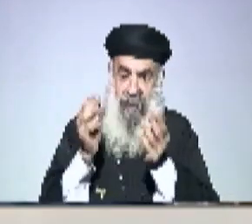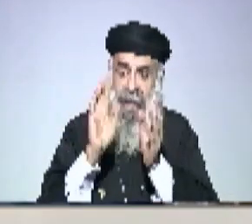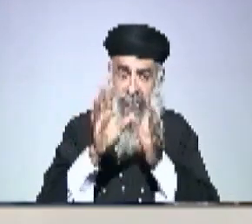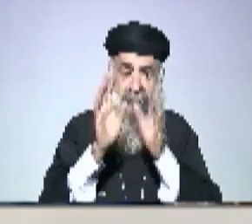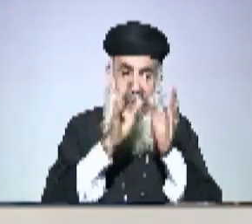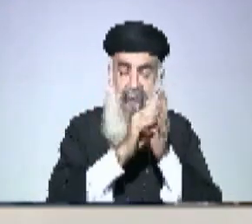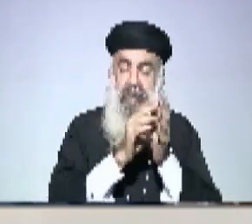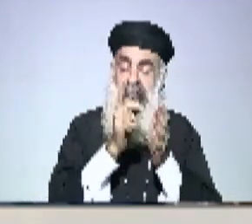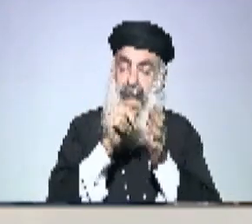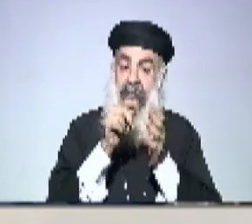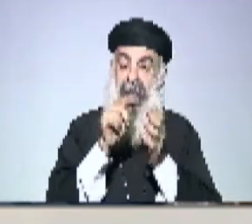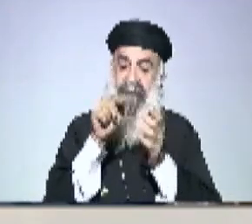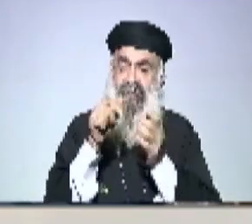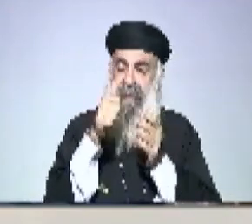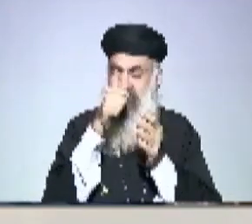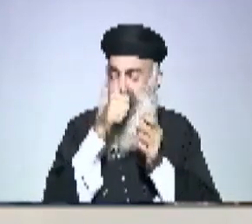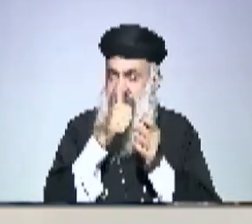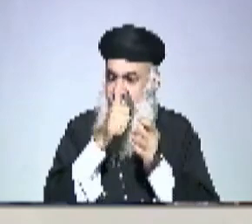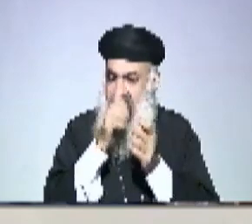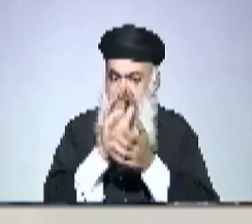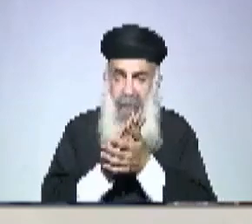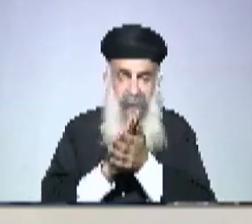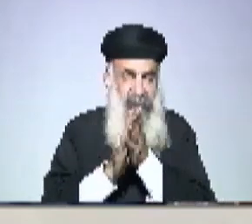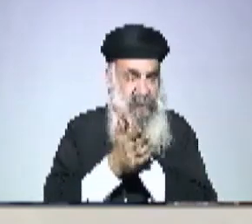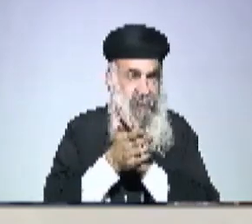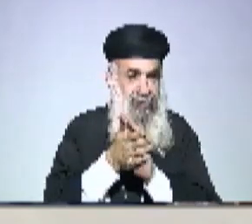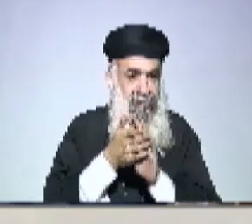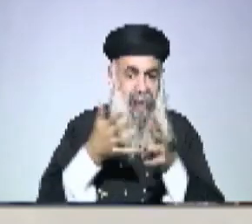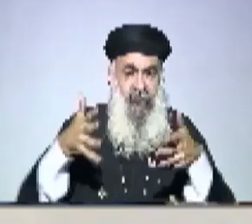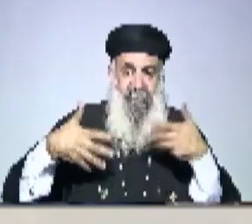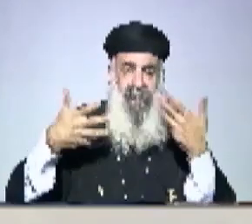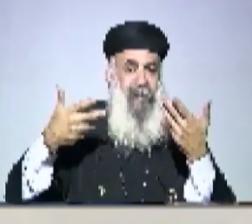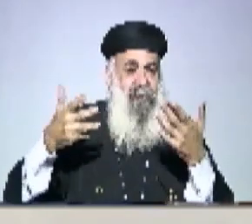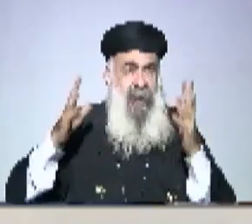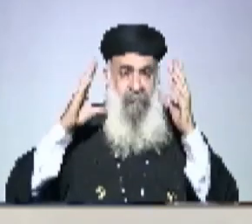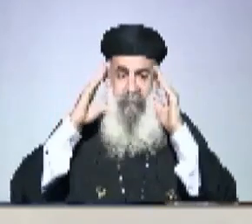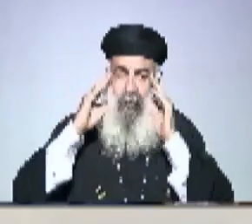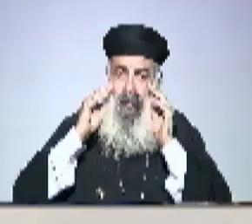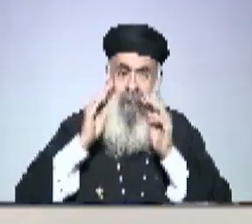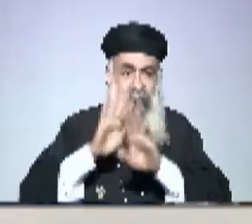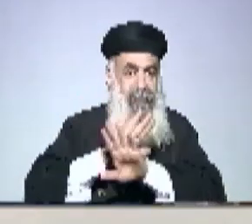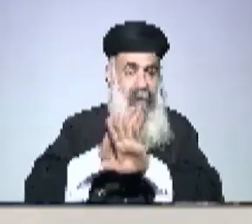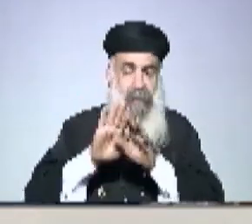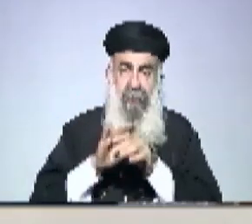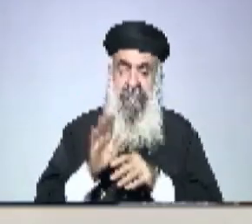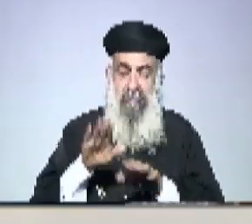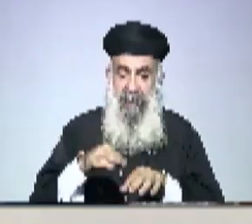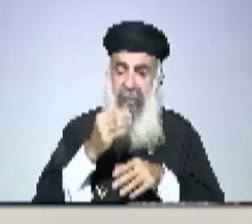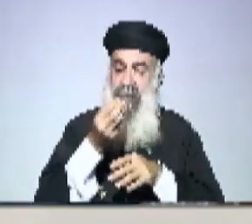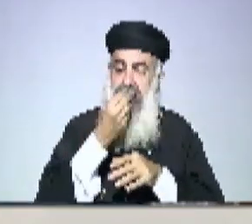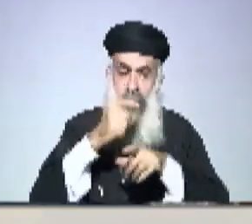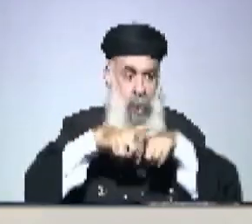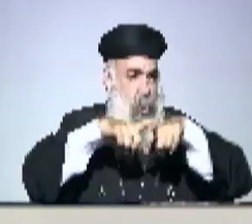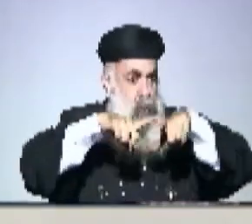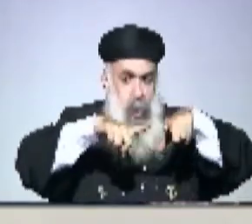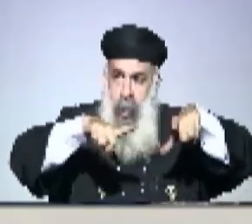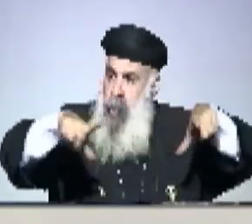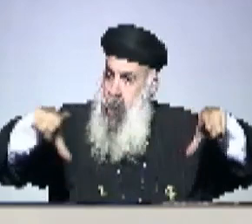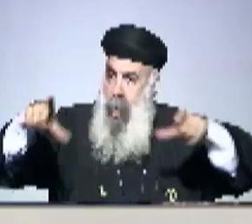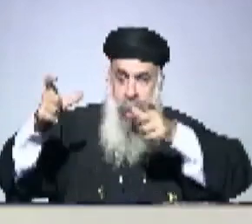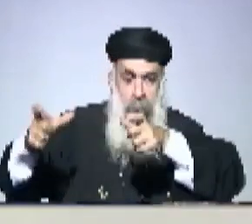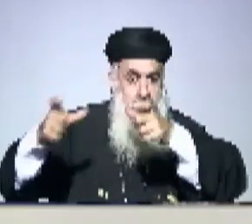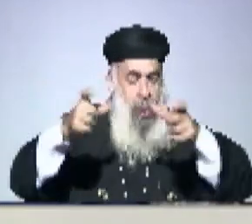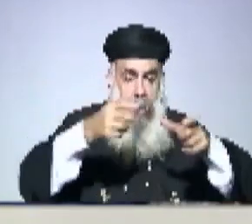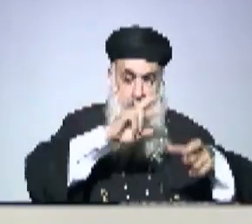لا سمح الله لو في نكد ما يبقاش في فرح ولا نعيم تخيلوا قاعدين ناكلوا سفره ومليان اكل من جميع